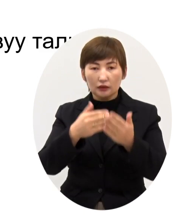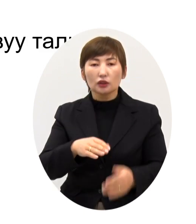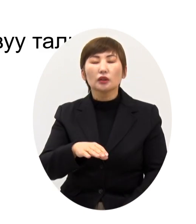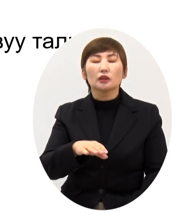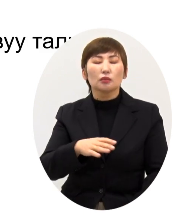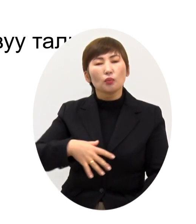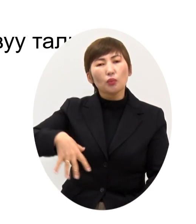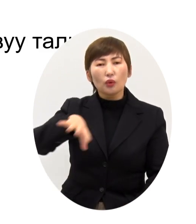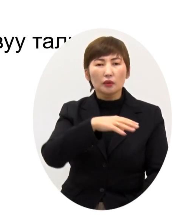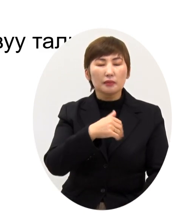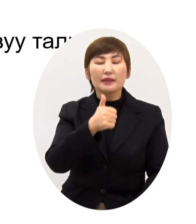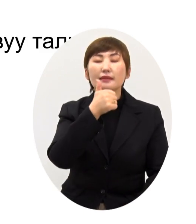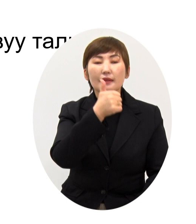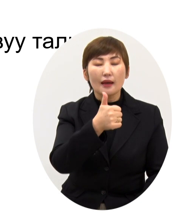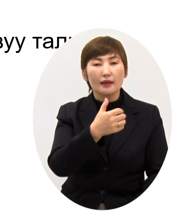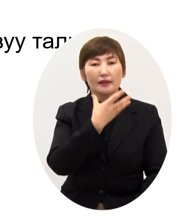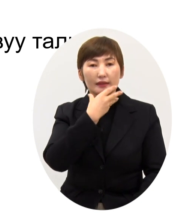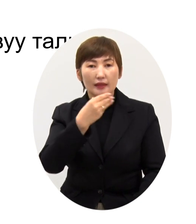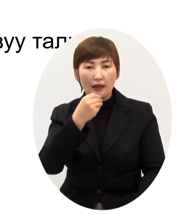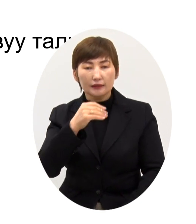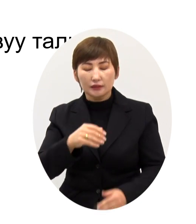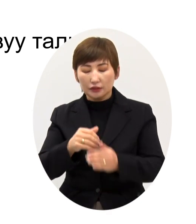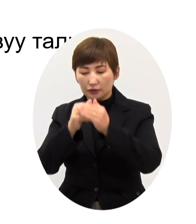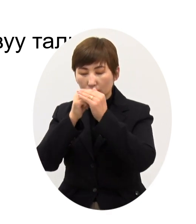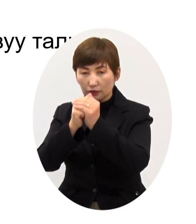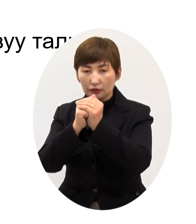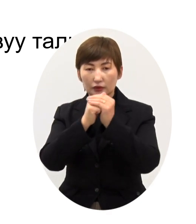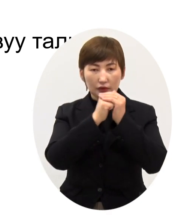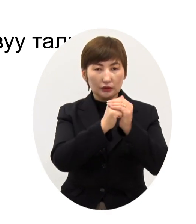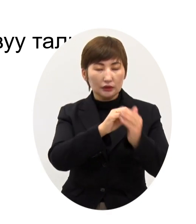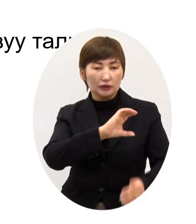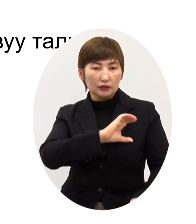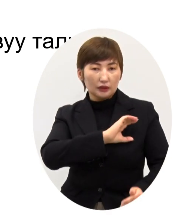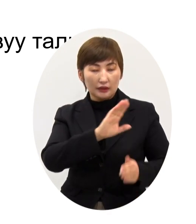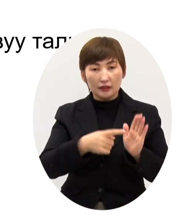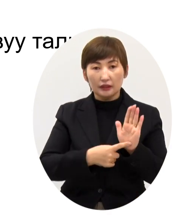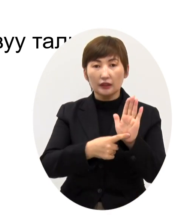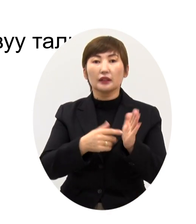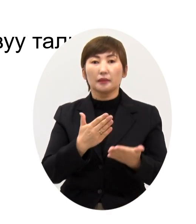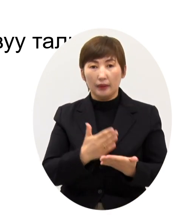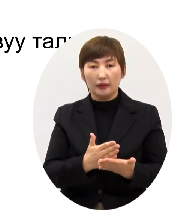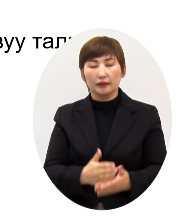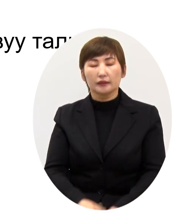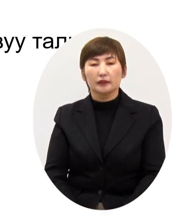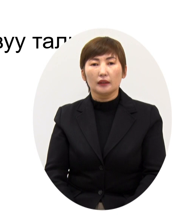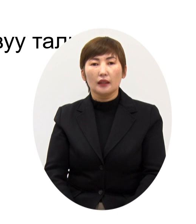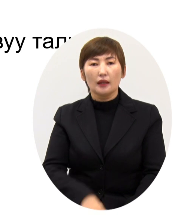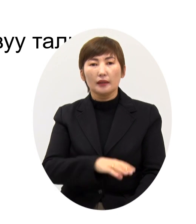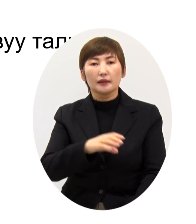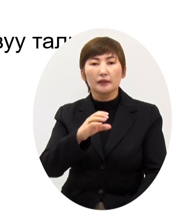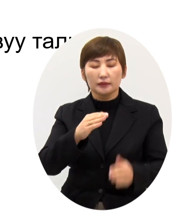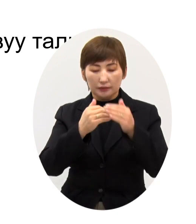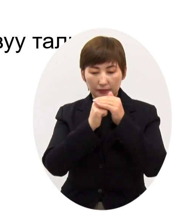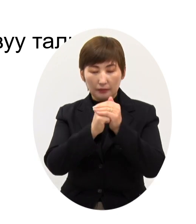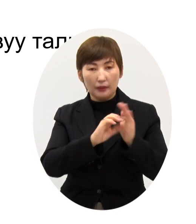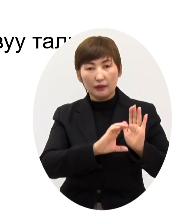юм үзэгдлийн сайн давуу талыг хүндэтгэх, бахтах сэтгэл юм байна. За, түүнийг